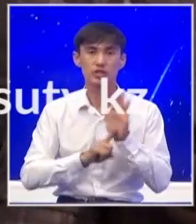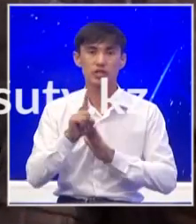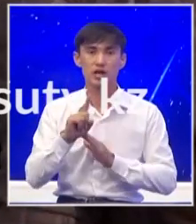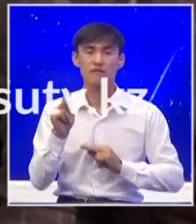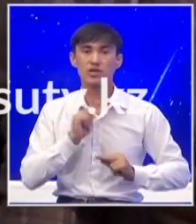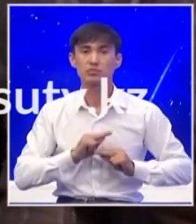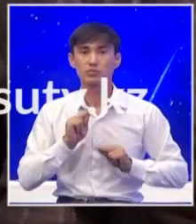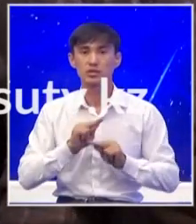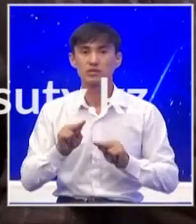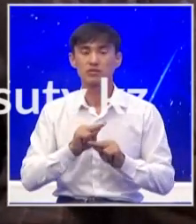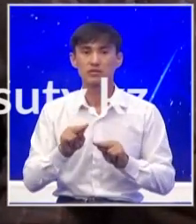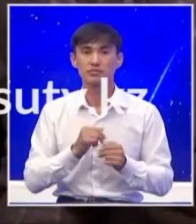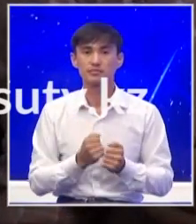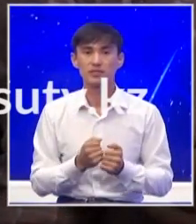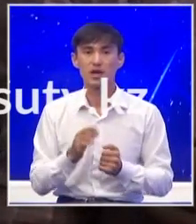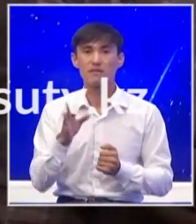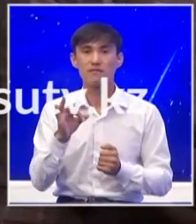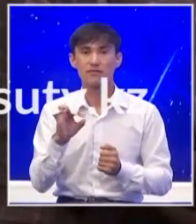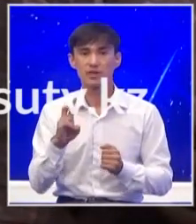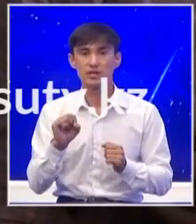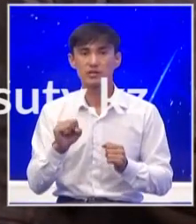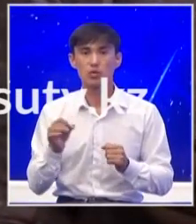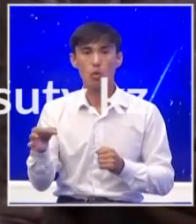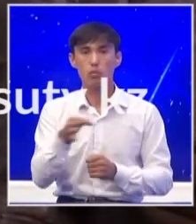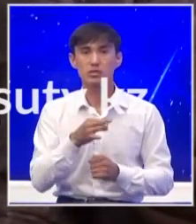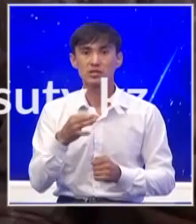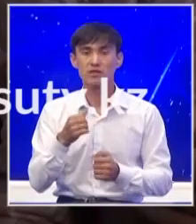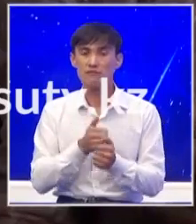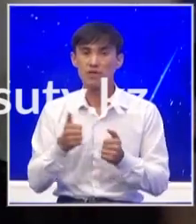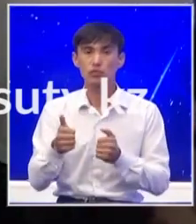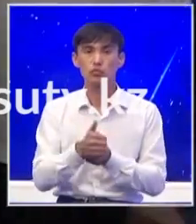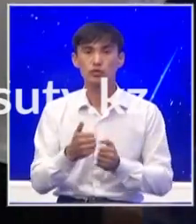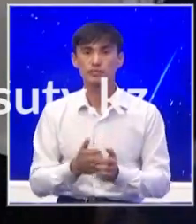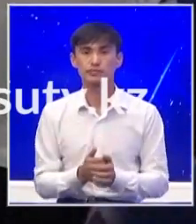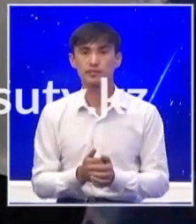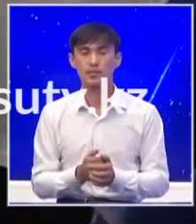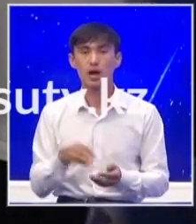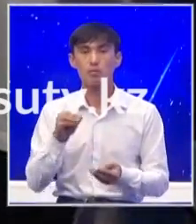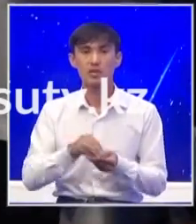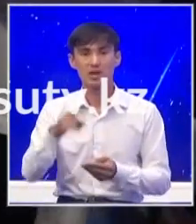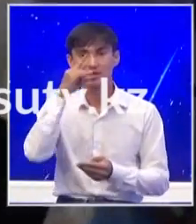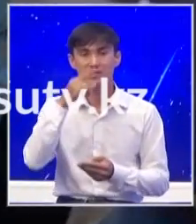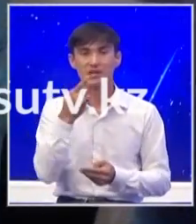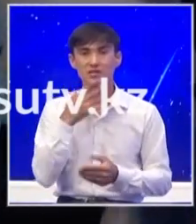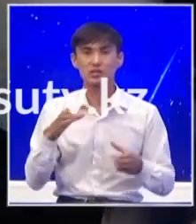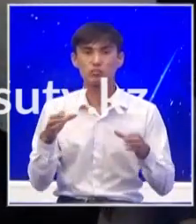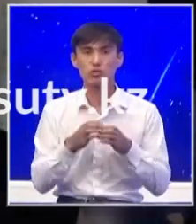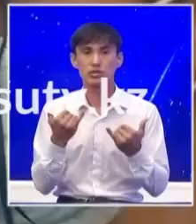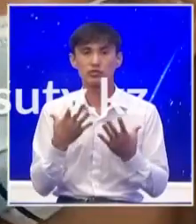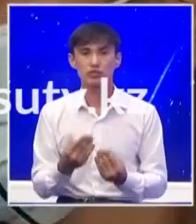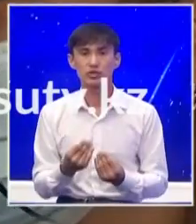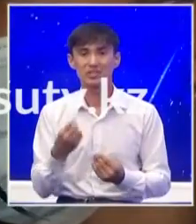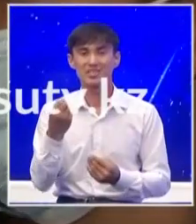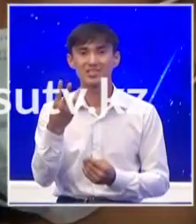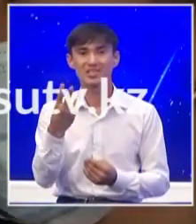воспитывал. Это вид, область – это одна из ведущих. копилке казахстанской национальной сборной на сегодняшний день